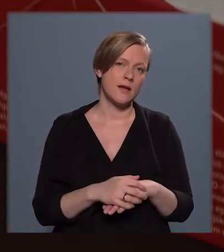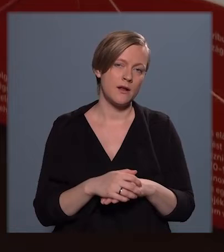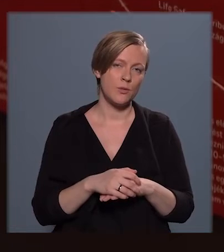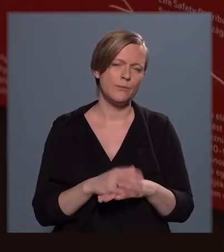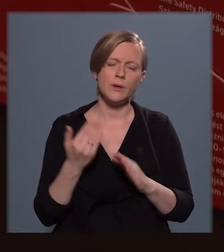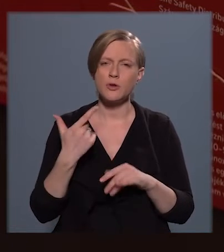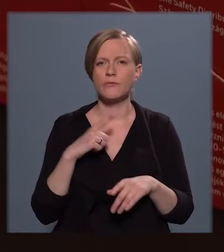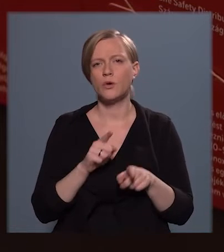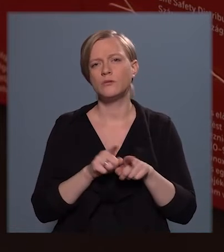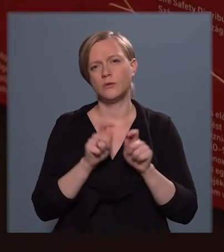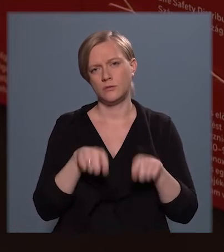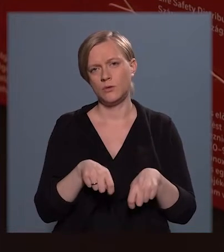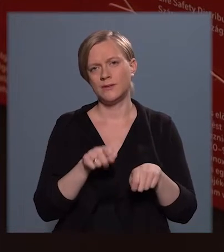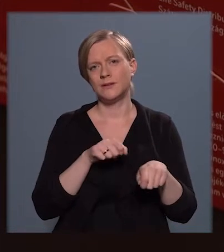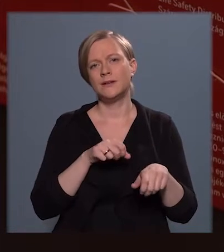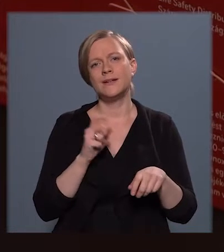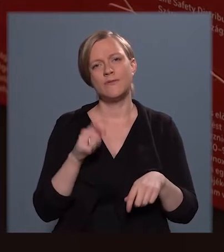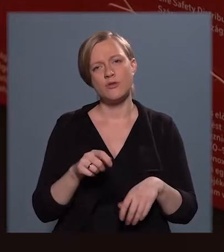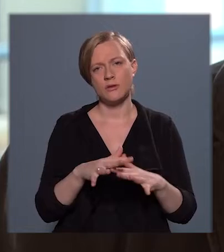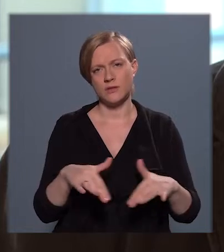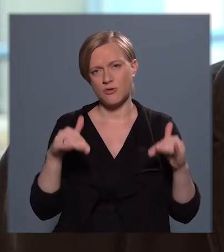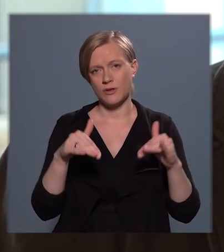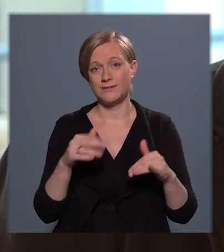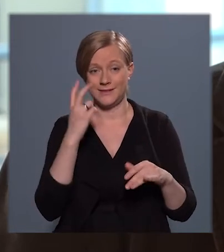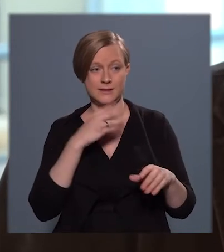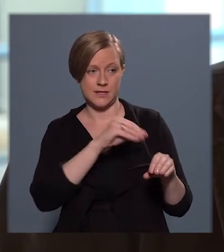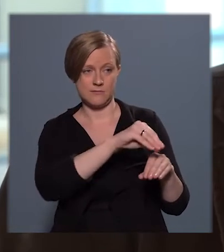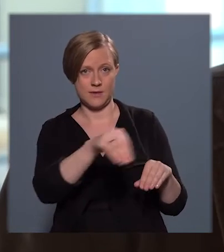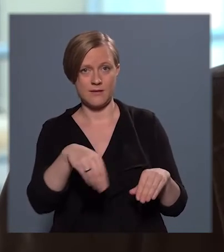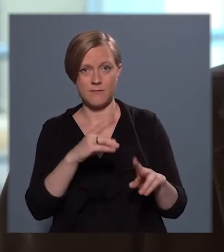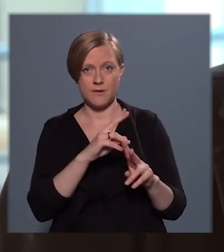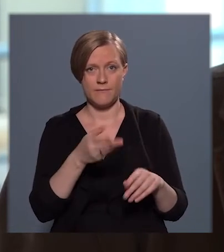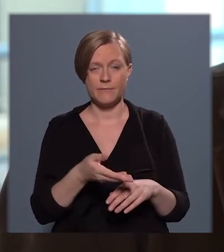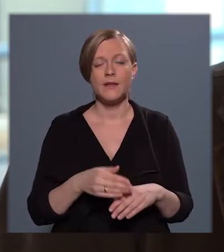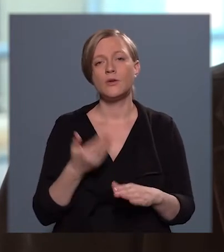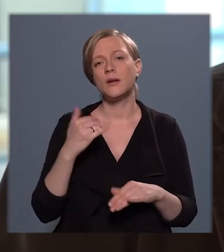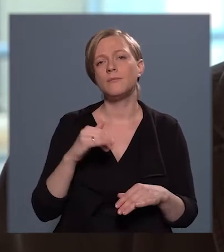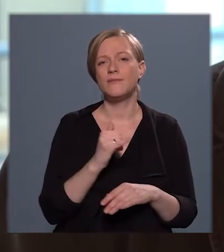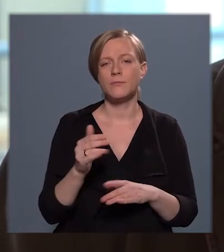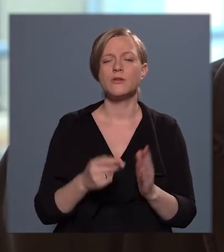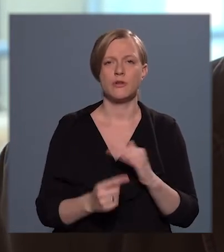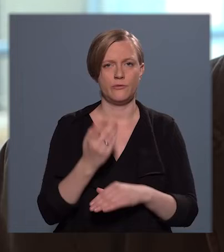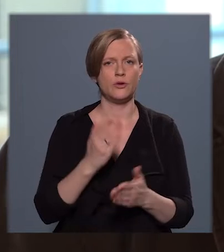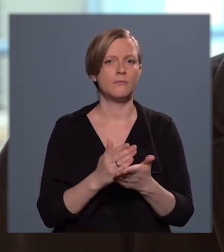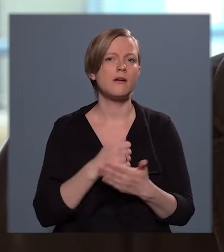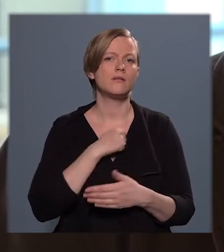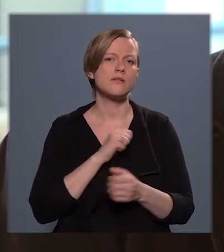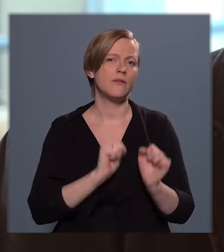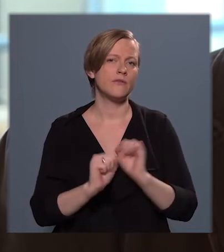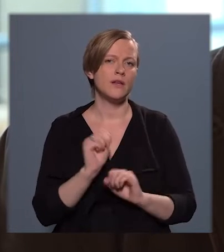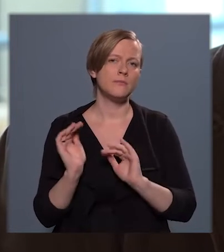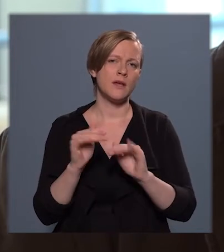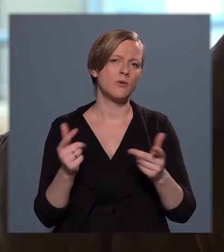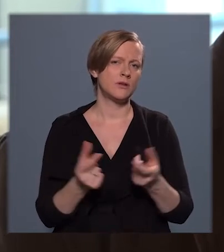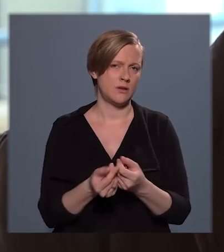már arról a képviselőtestület, hogy az intézményében elhelyez ilyen érzékelőket. A korábbi években is előfordult már az, hogy a katasztrófavédelem